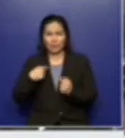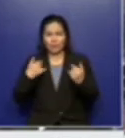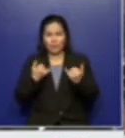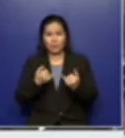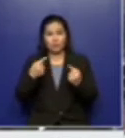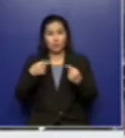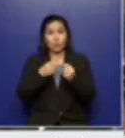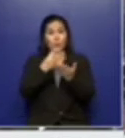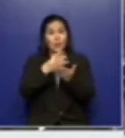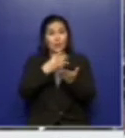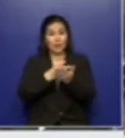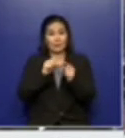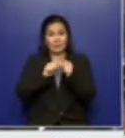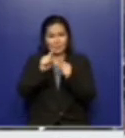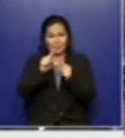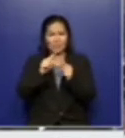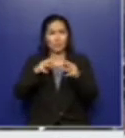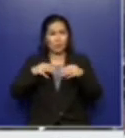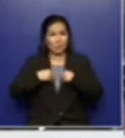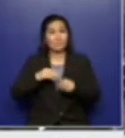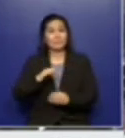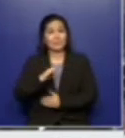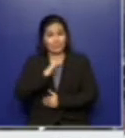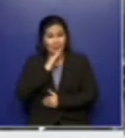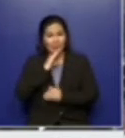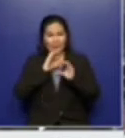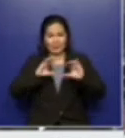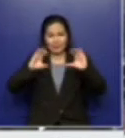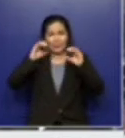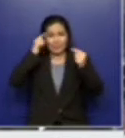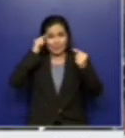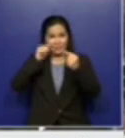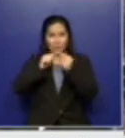1ก็ต่อเมื่อรัฐบาลให้ความสำคัญในการแก้ปั